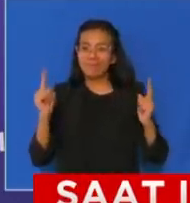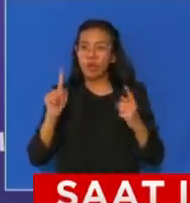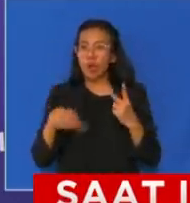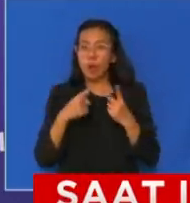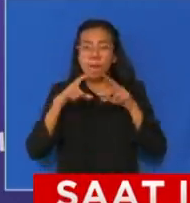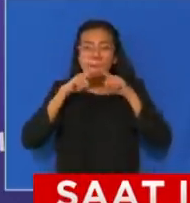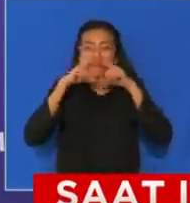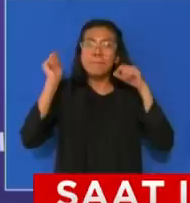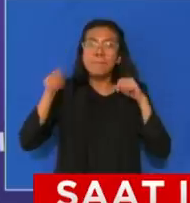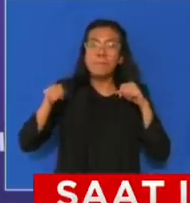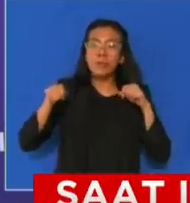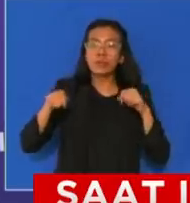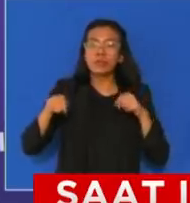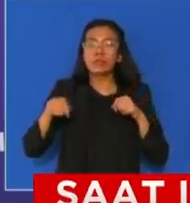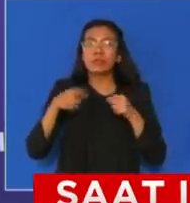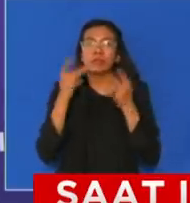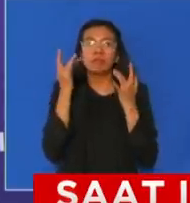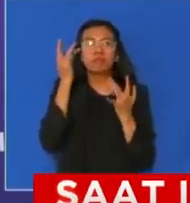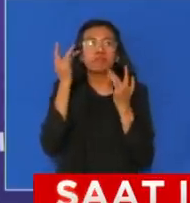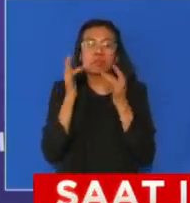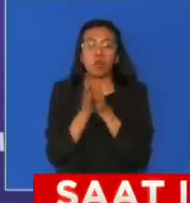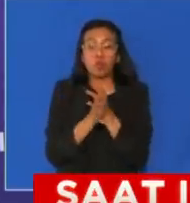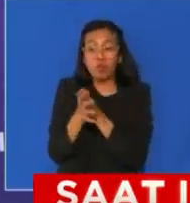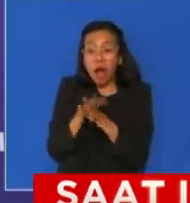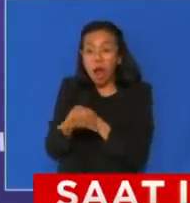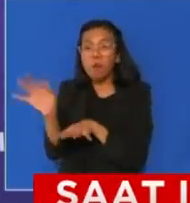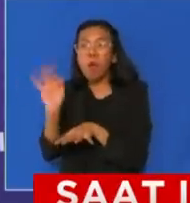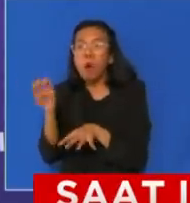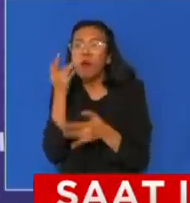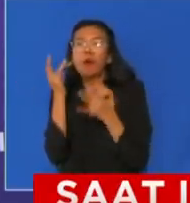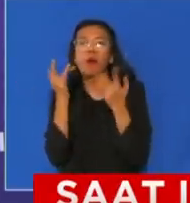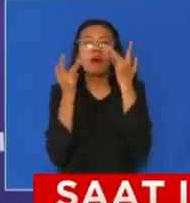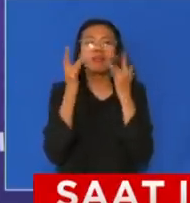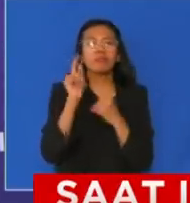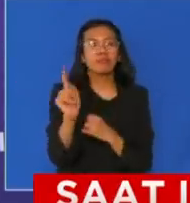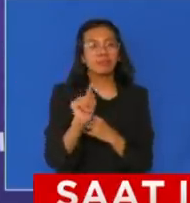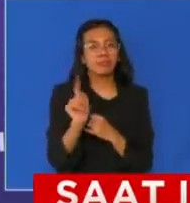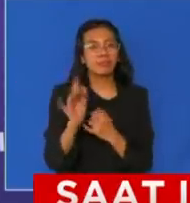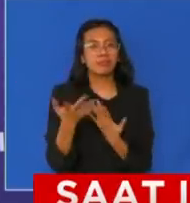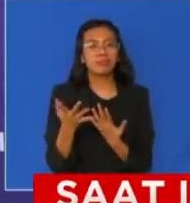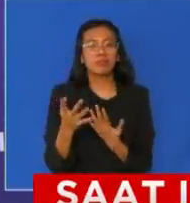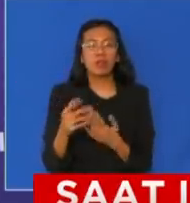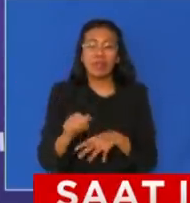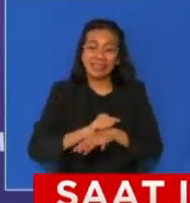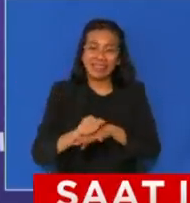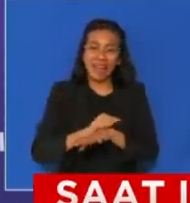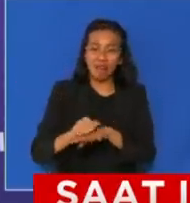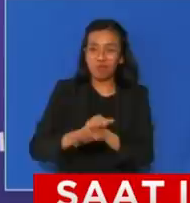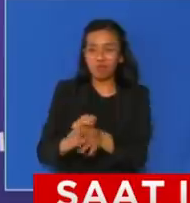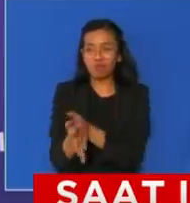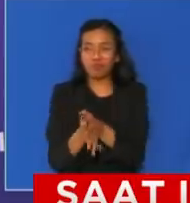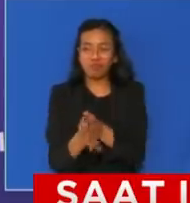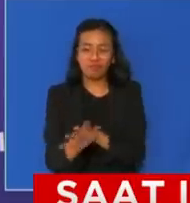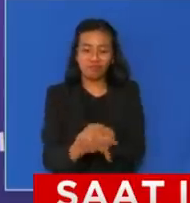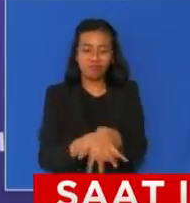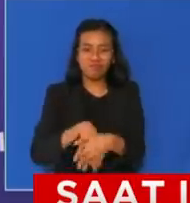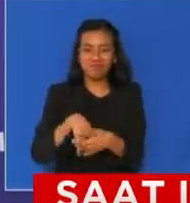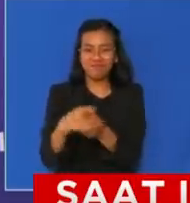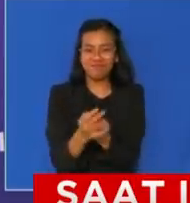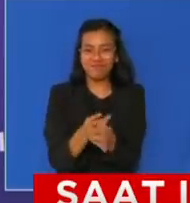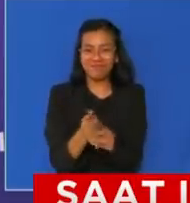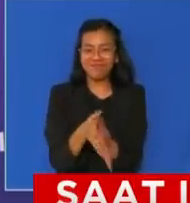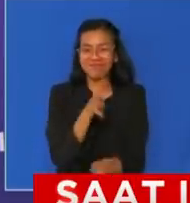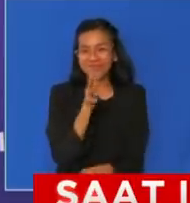Jangan sentuh mata dan hidung sebelum Cuci tangan pakai sabun dengan air yang mengalir sampai bersih